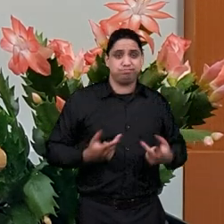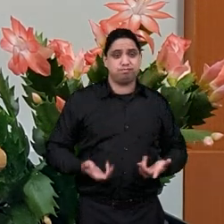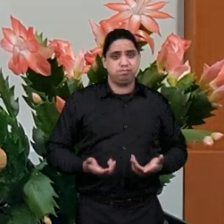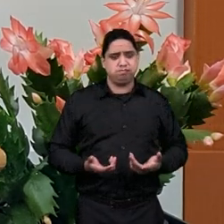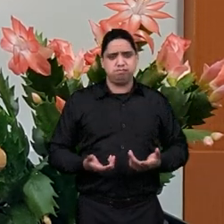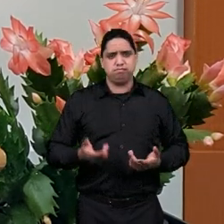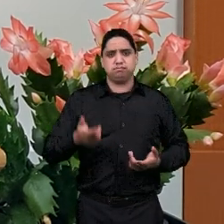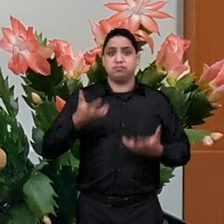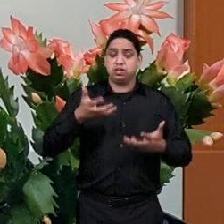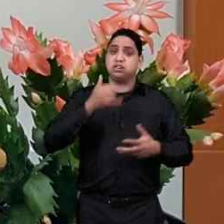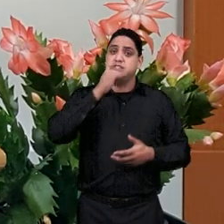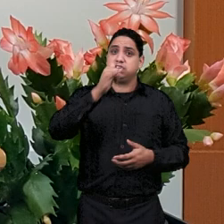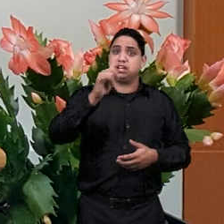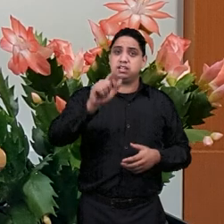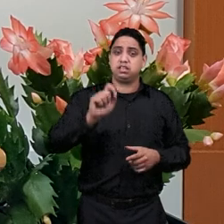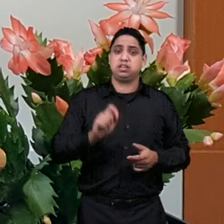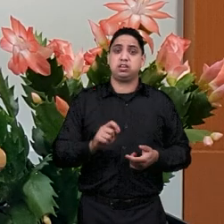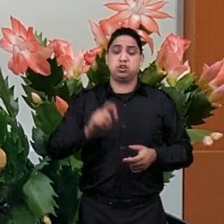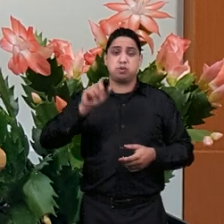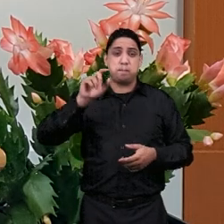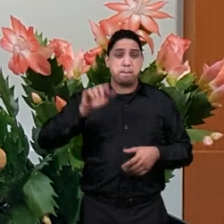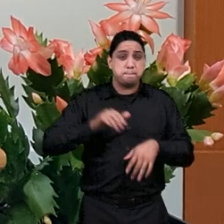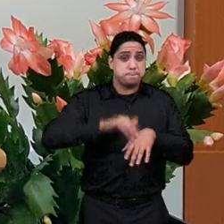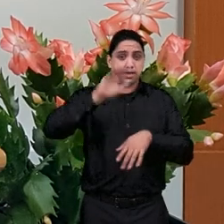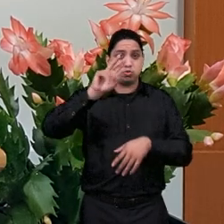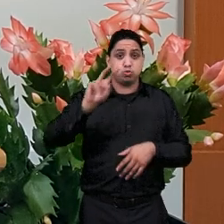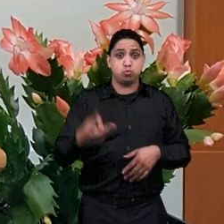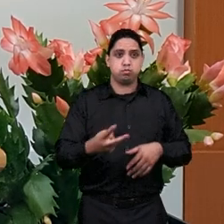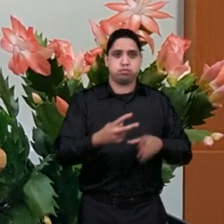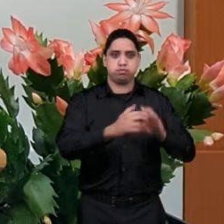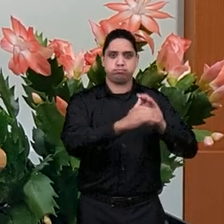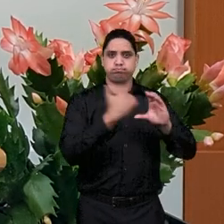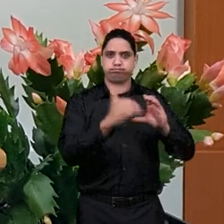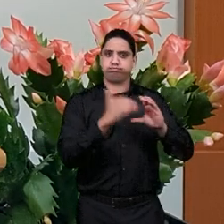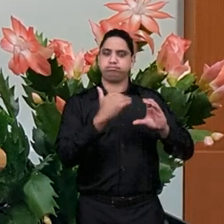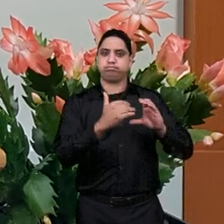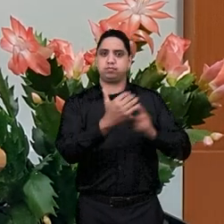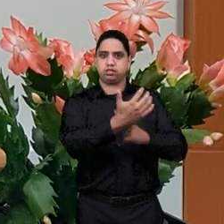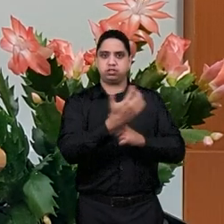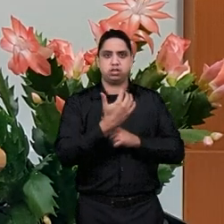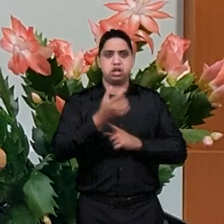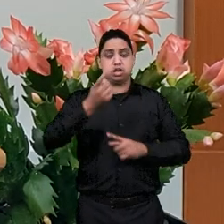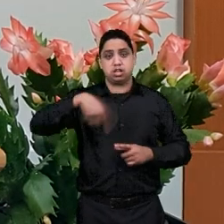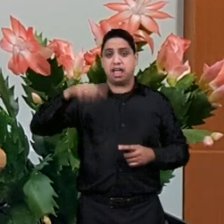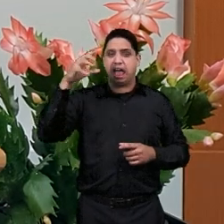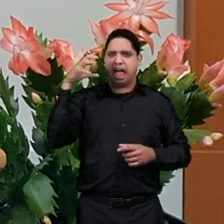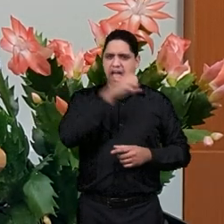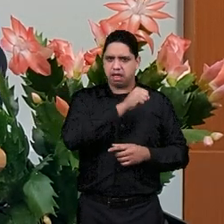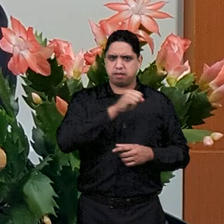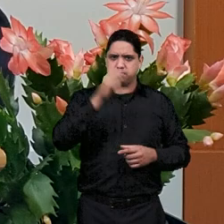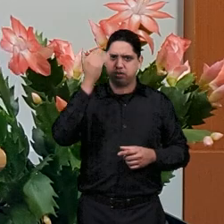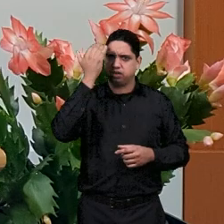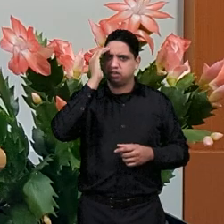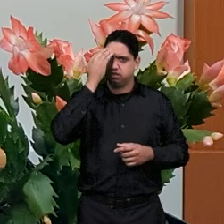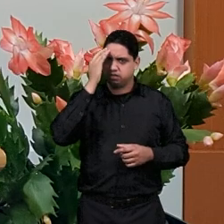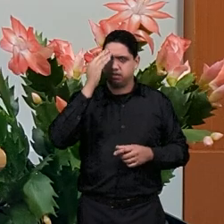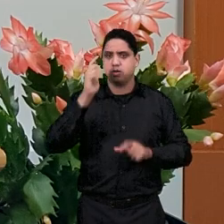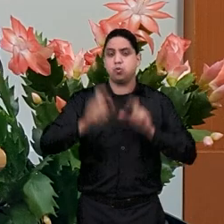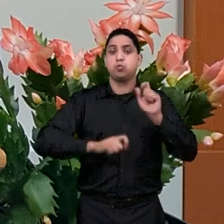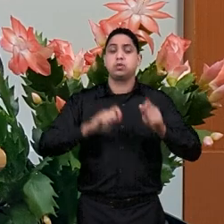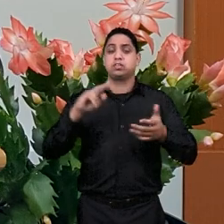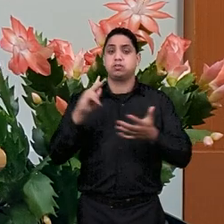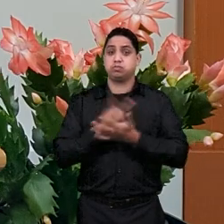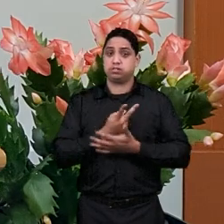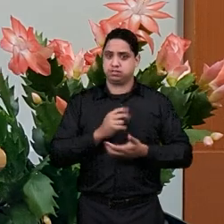contributions. Nous allons ici rapidement comprendre ce qui se passe en disant le suivant,